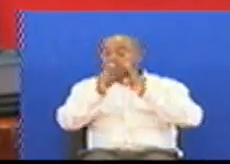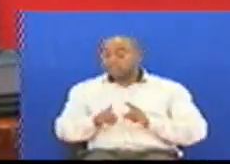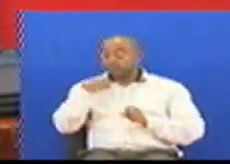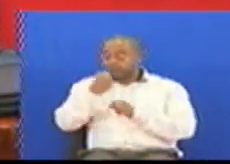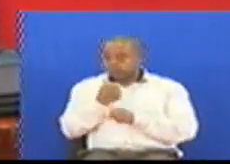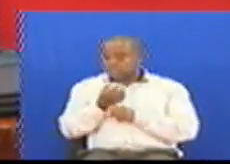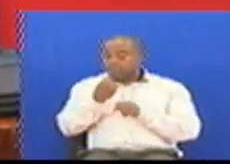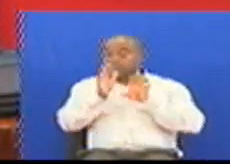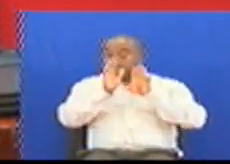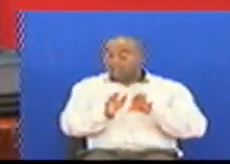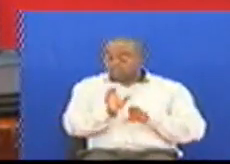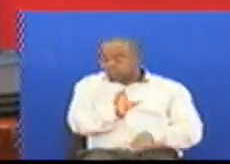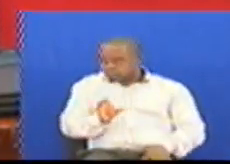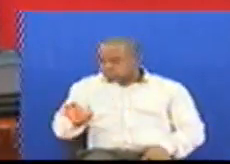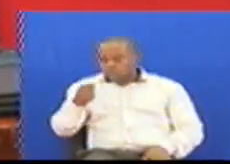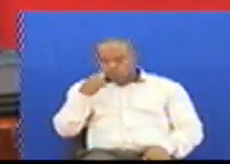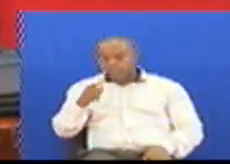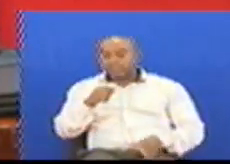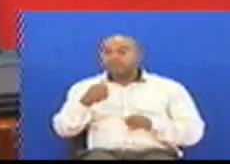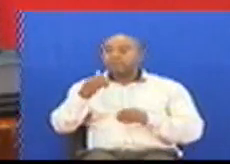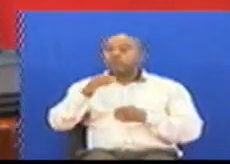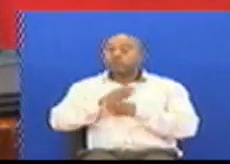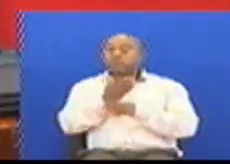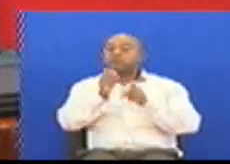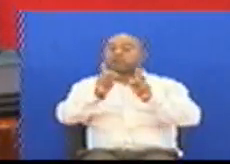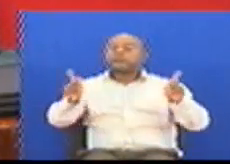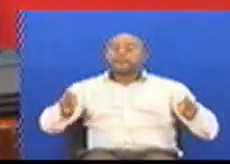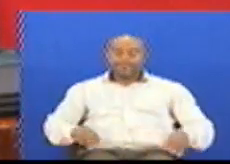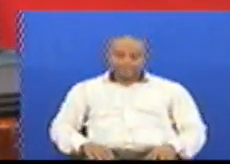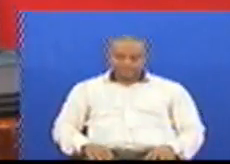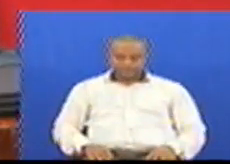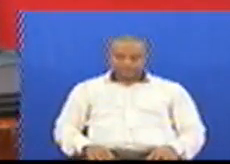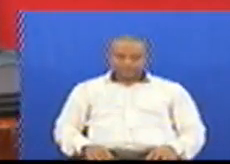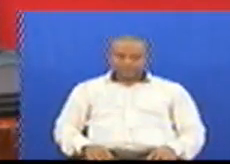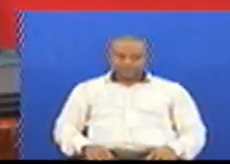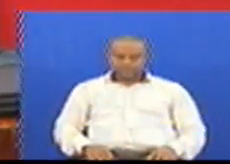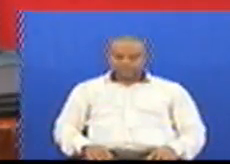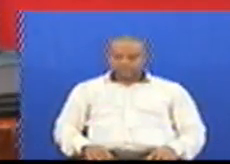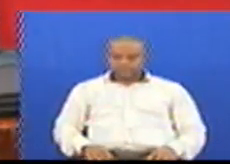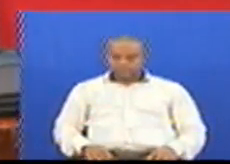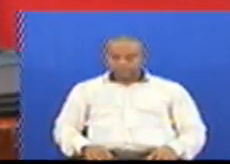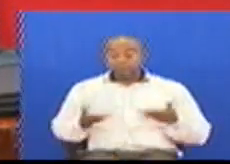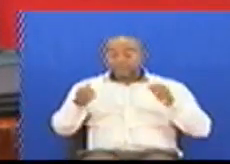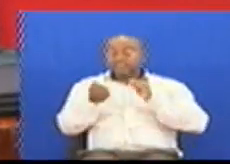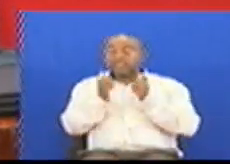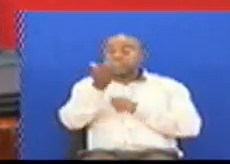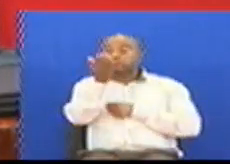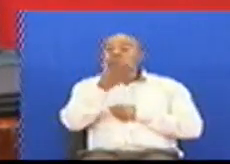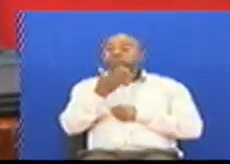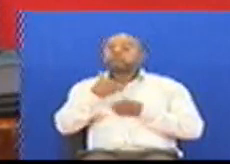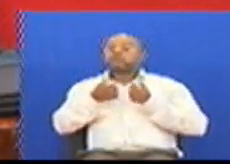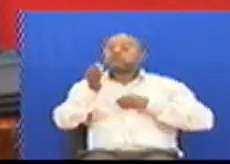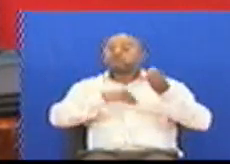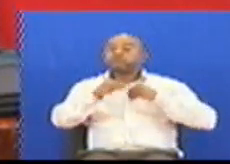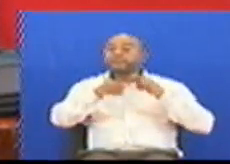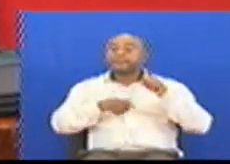twende kwa yale matengenezo ambayo ni ya kawaida. Jambo lingine ambalo nilitaka pia nichangie